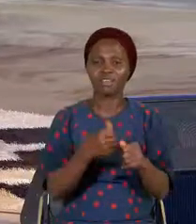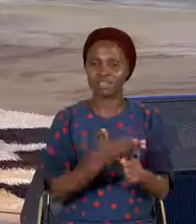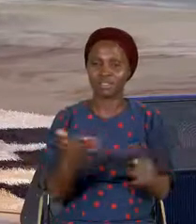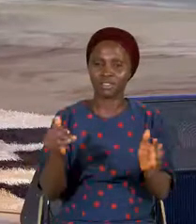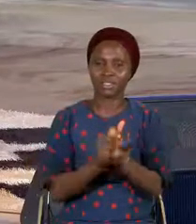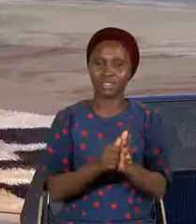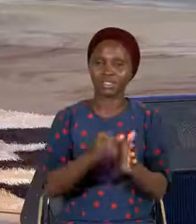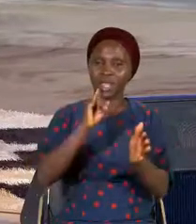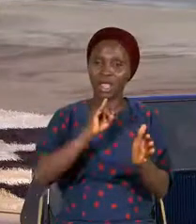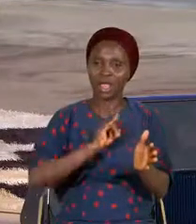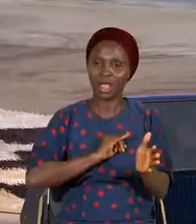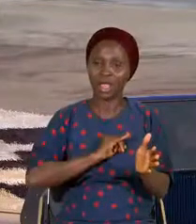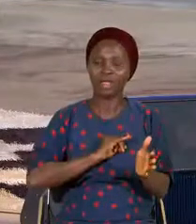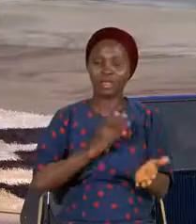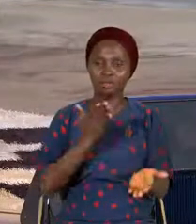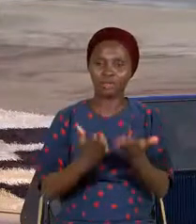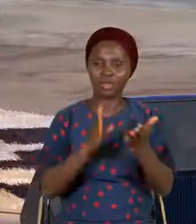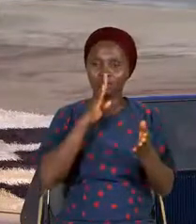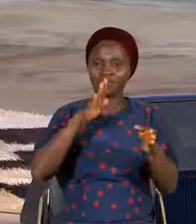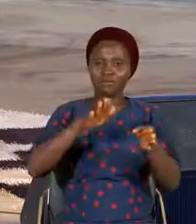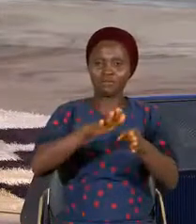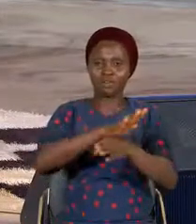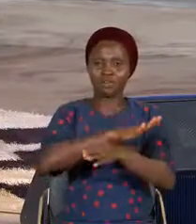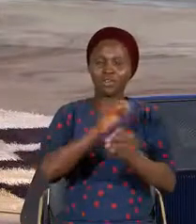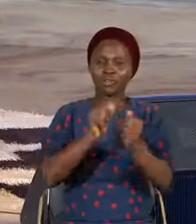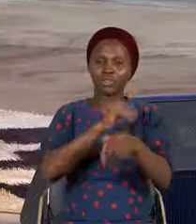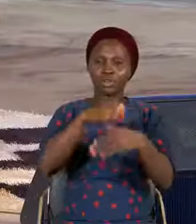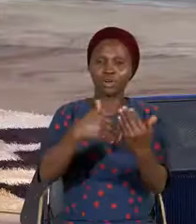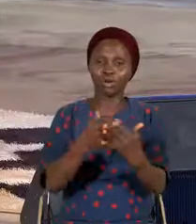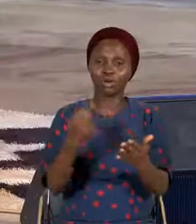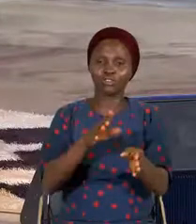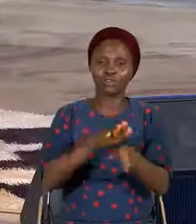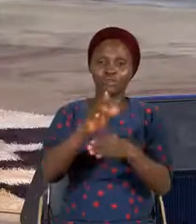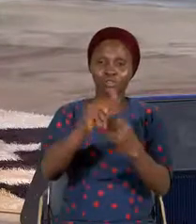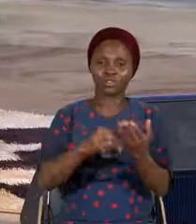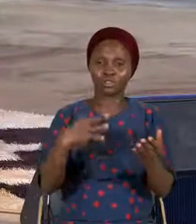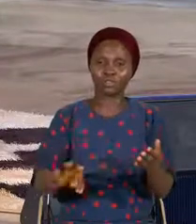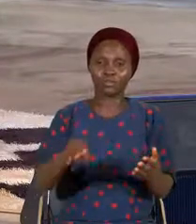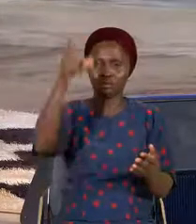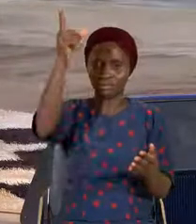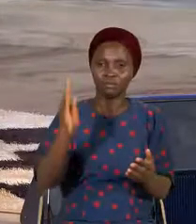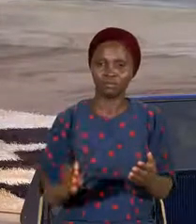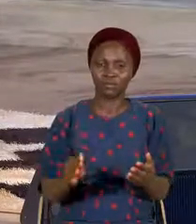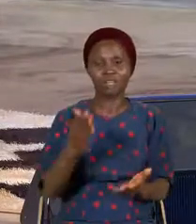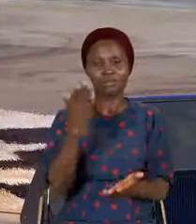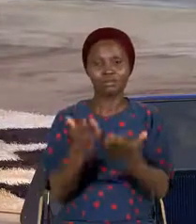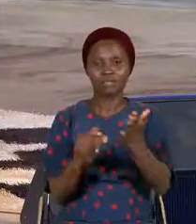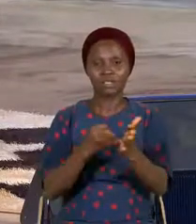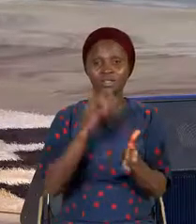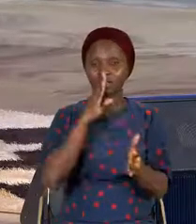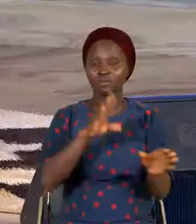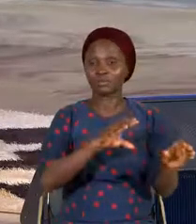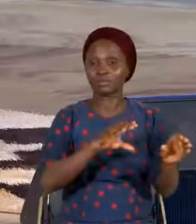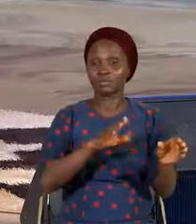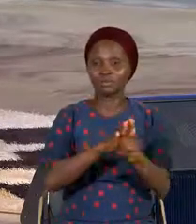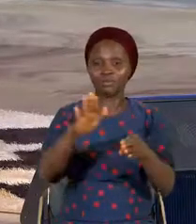choses, que moi-même je puisse être rempli jusqu'à toute la plénitude de Dieu. Que cela soit